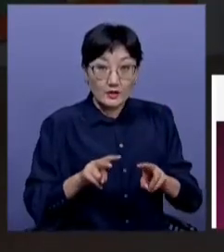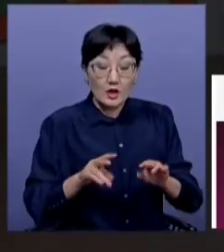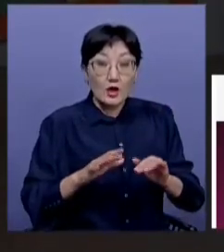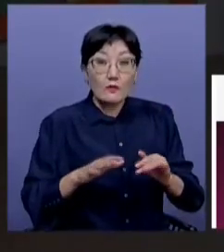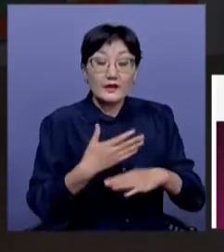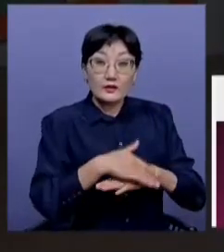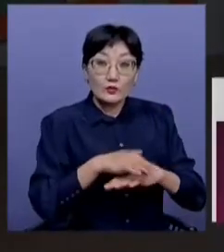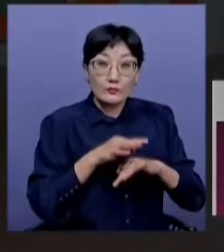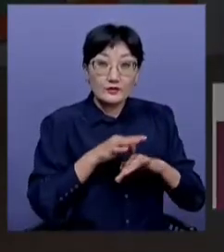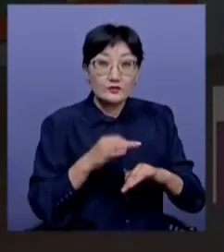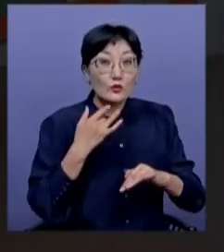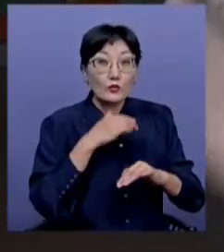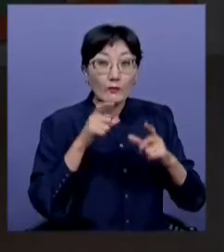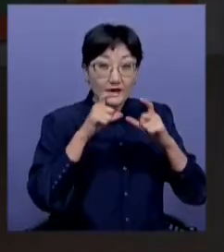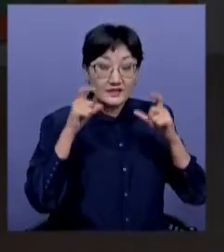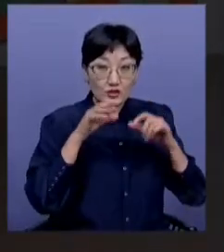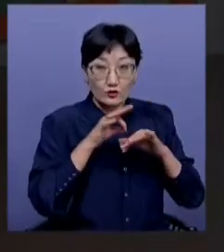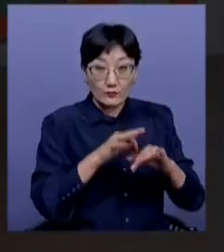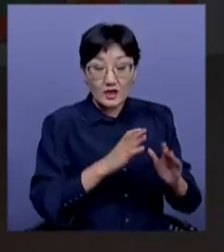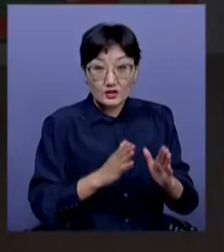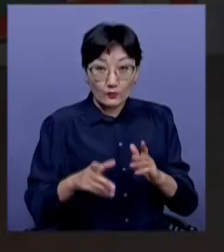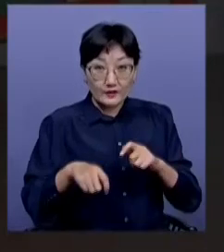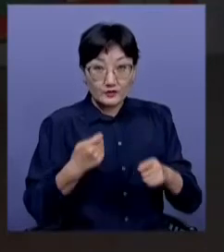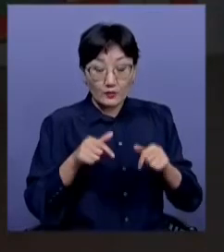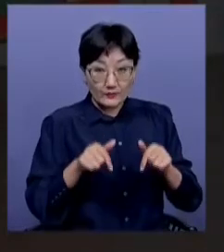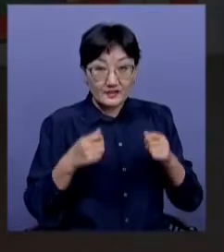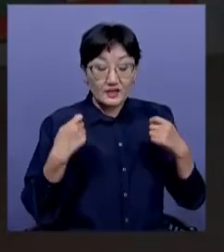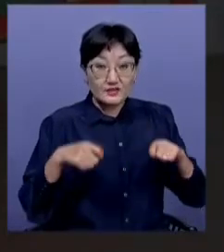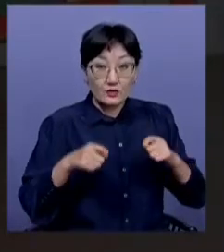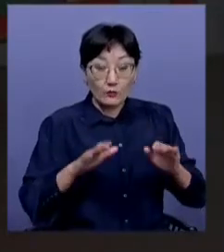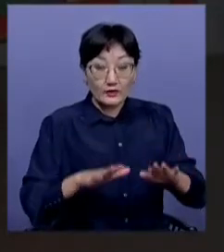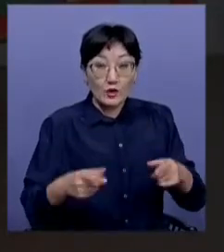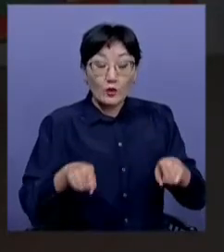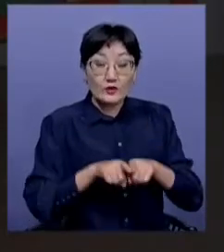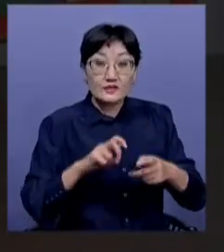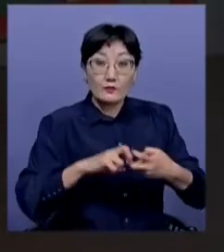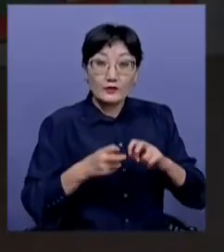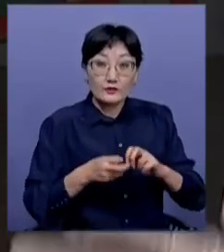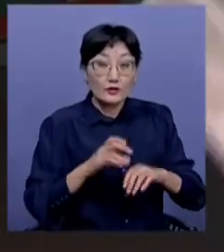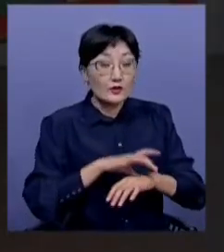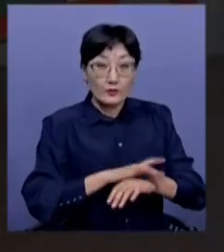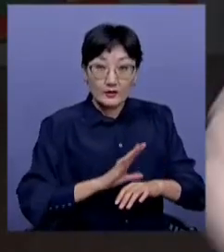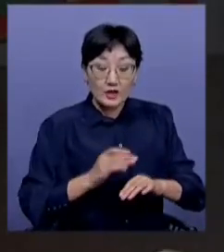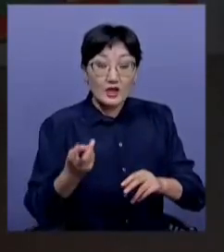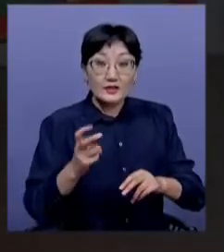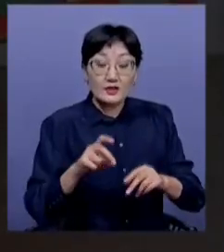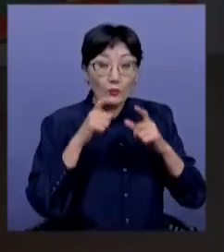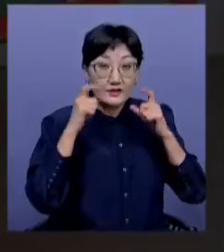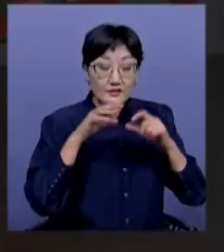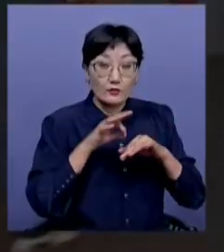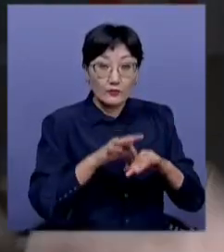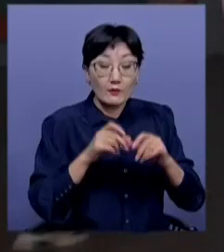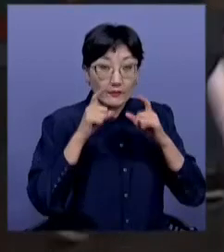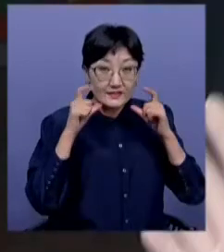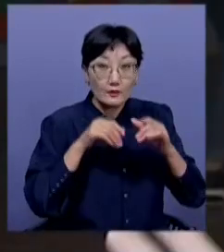ауада өткеннен кейін көбі маска тағу режимін бұзған болса, мына сауда орнында ондай олқылықтар орын алған жоқ. Келушілер маскамен кіріп,